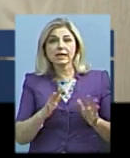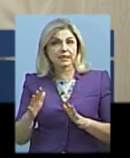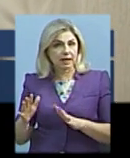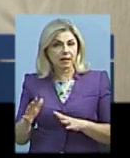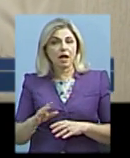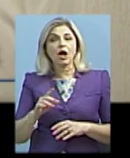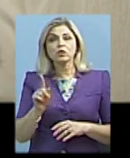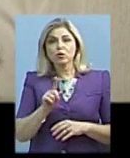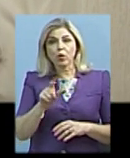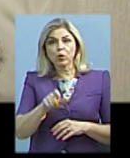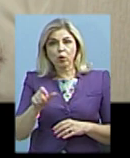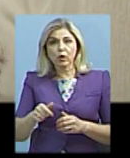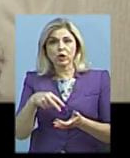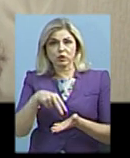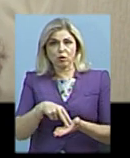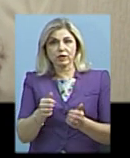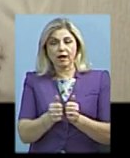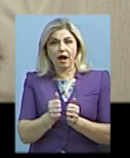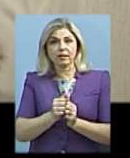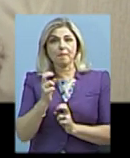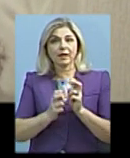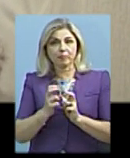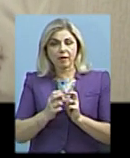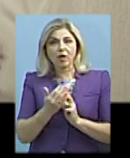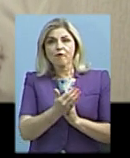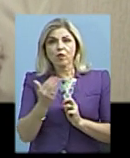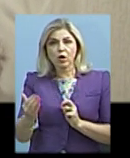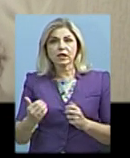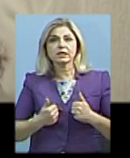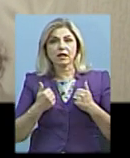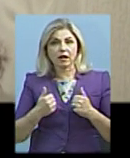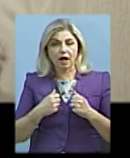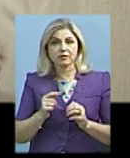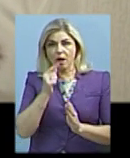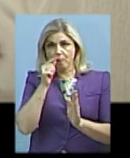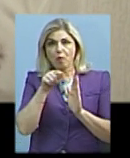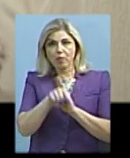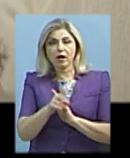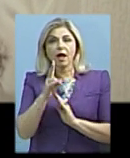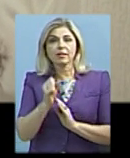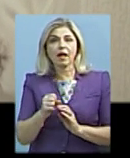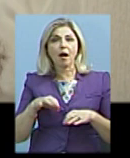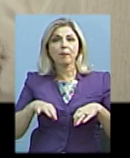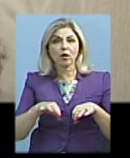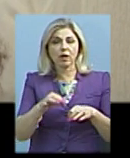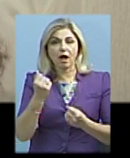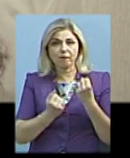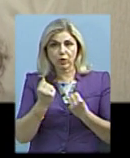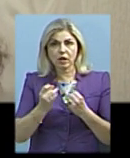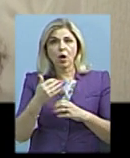що люди, які стоять під комунальним підприємством, вони намагаються заскакувати на проїжджаюче авто, відкривати тент на